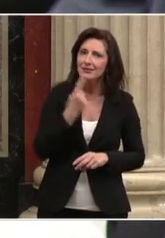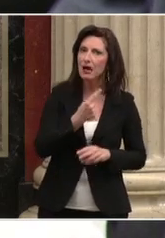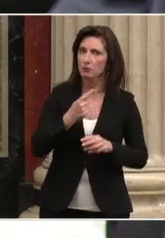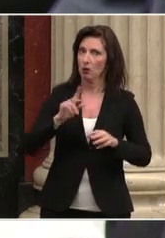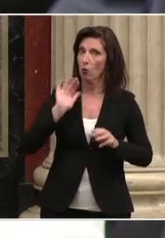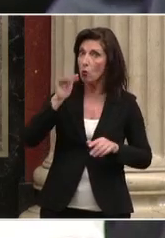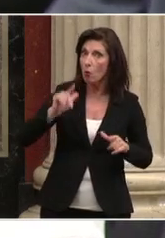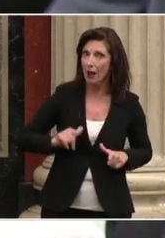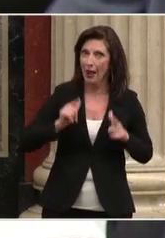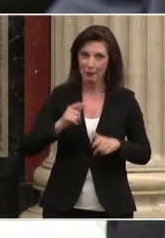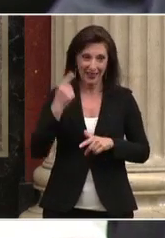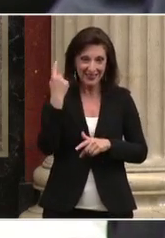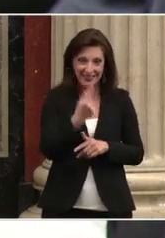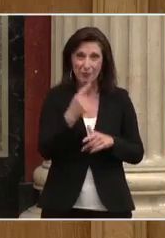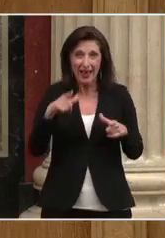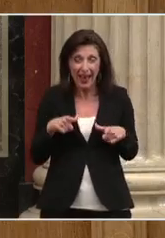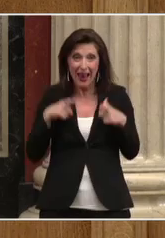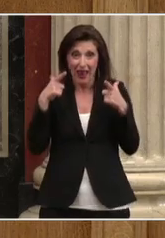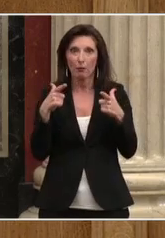seziert, die sie selbst erlebt hat.